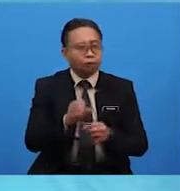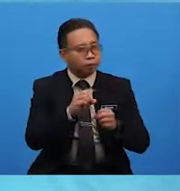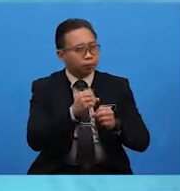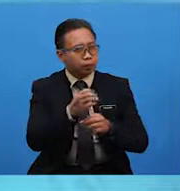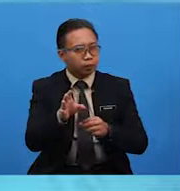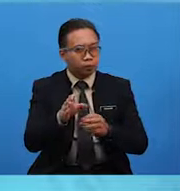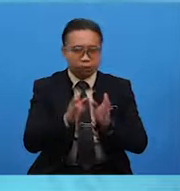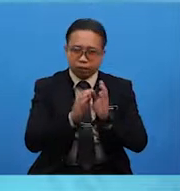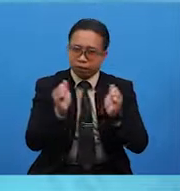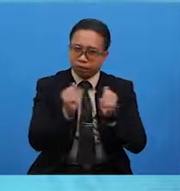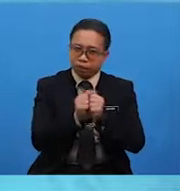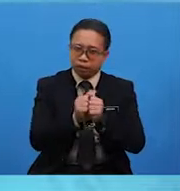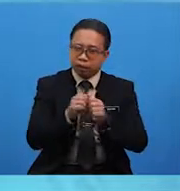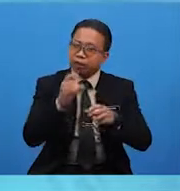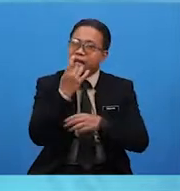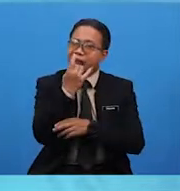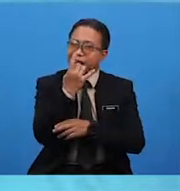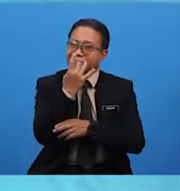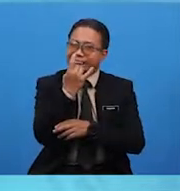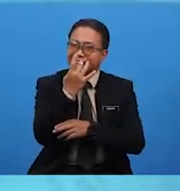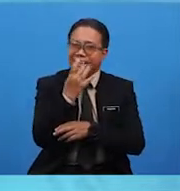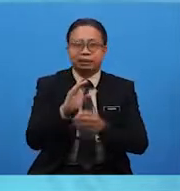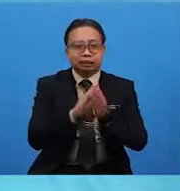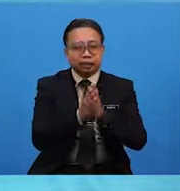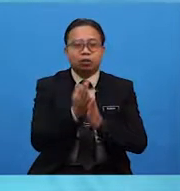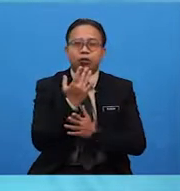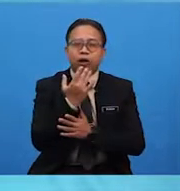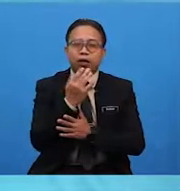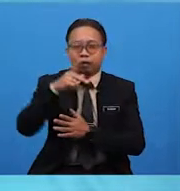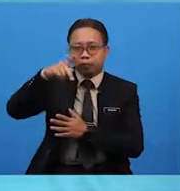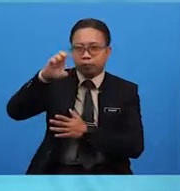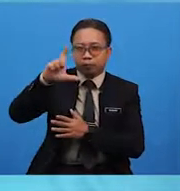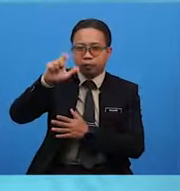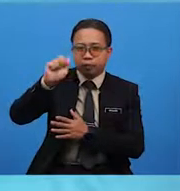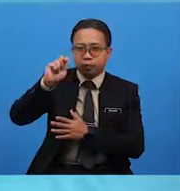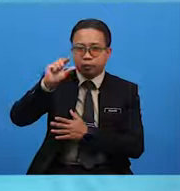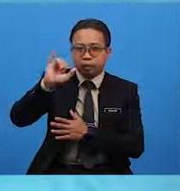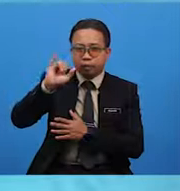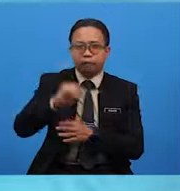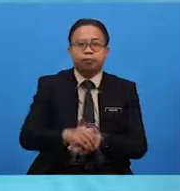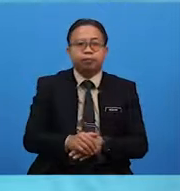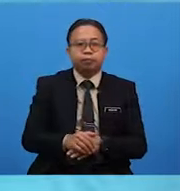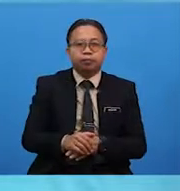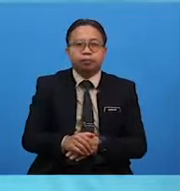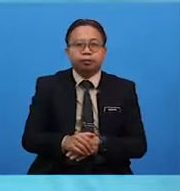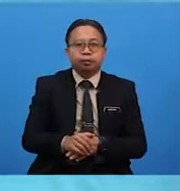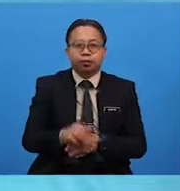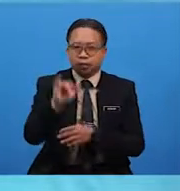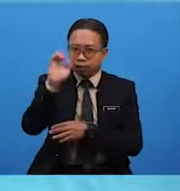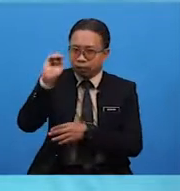melalui kaca Prisma menjadi warna-warna pelangi atau hanya spektrum dalam karya catatan